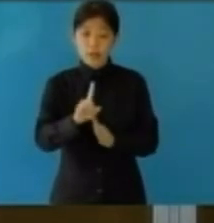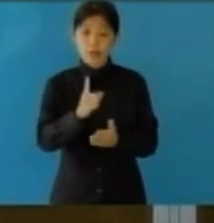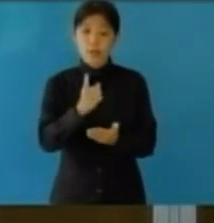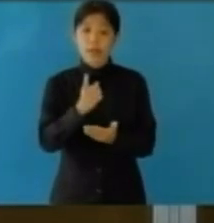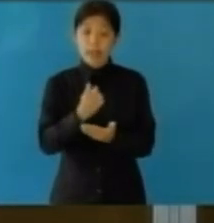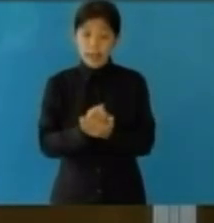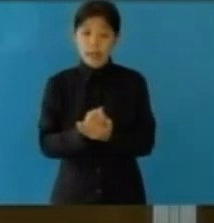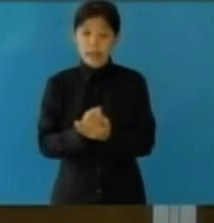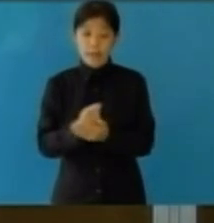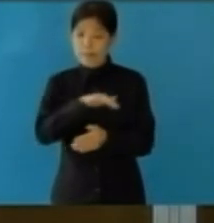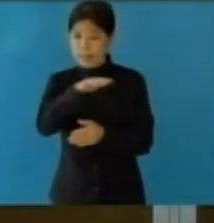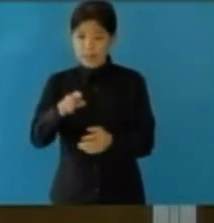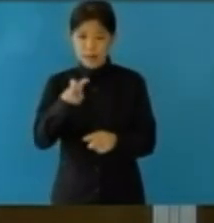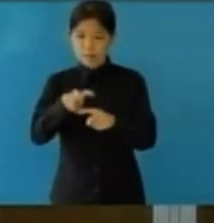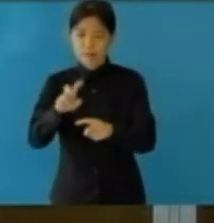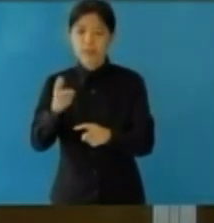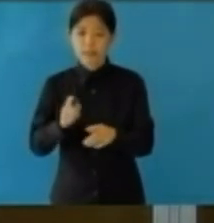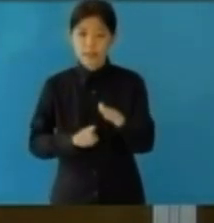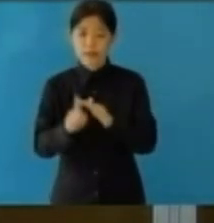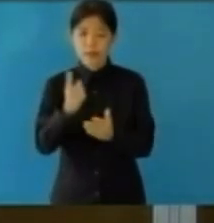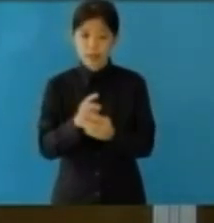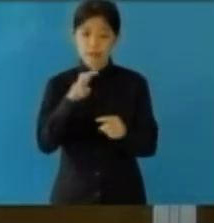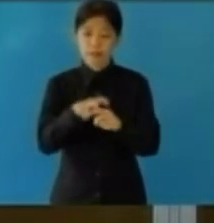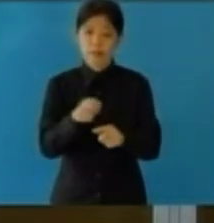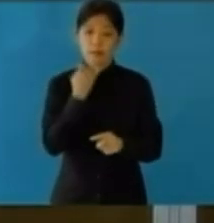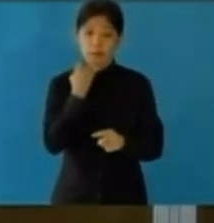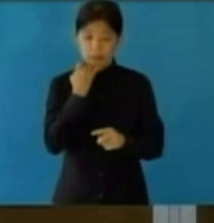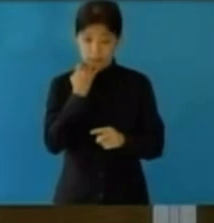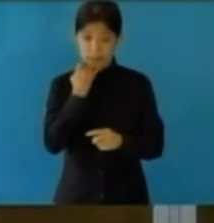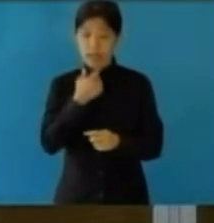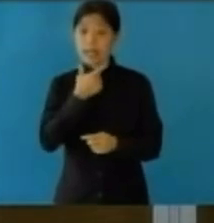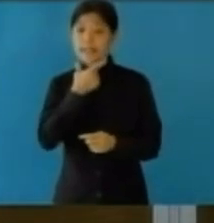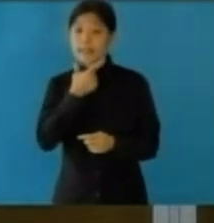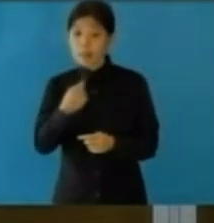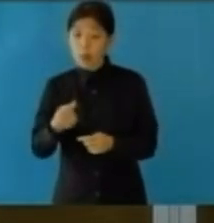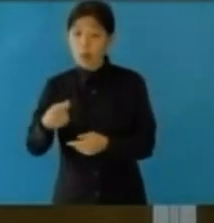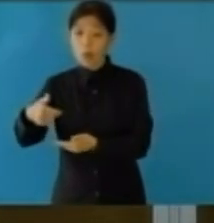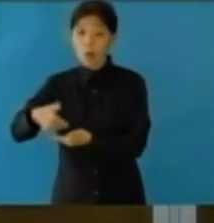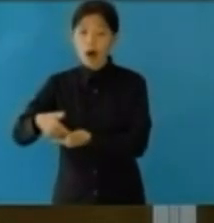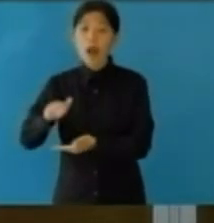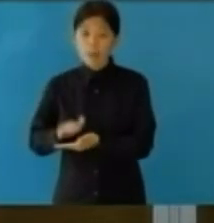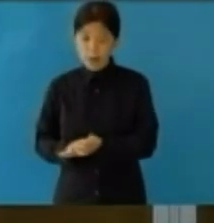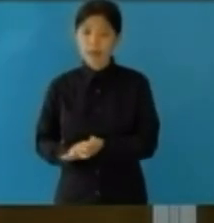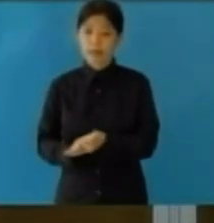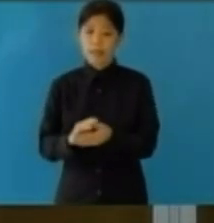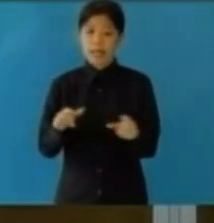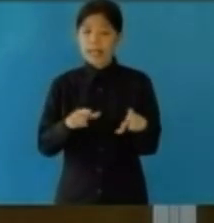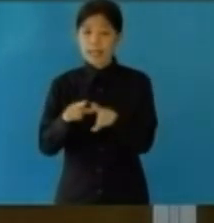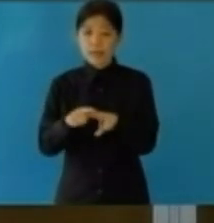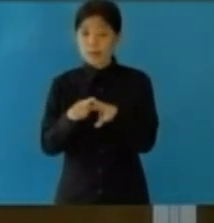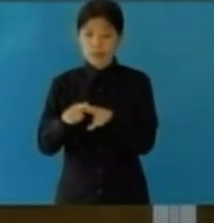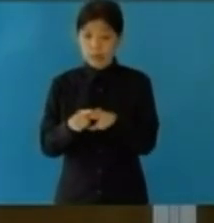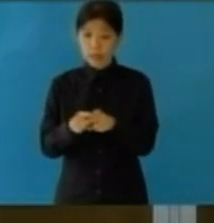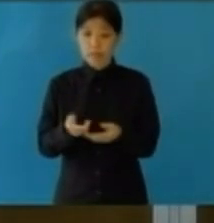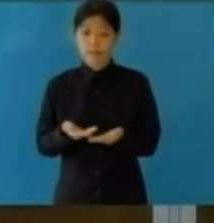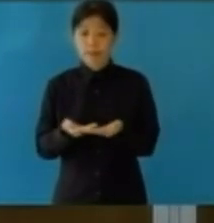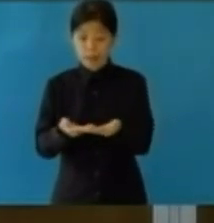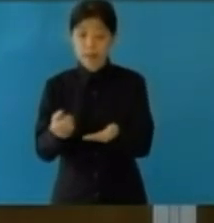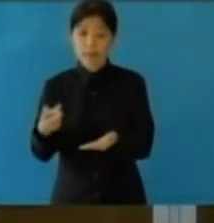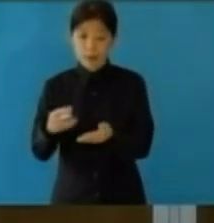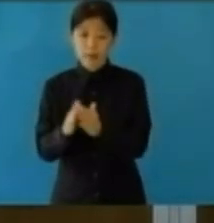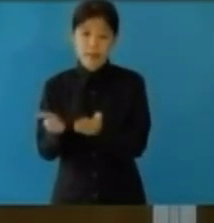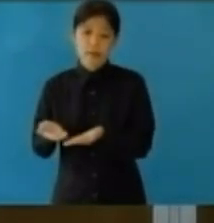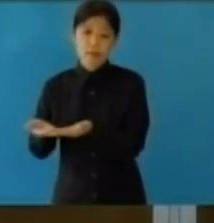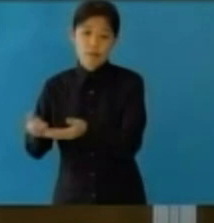ており、また、希望に応じて研修用の DVD やテキストの送付も行いました。ボランティア